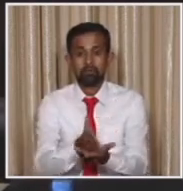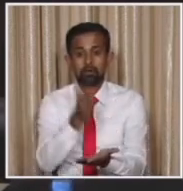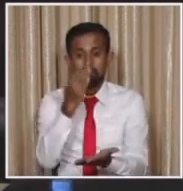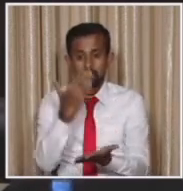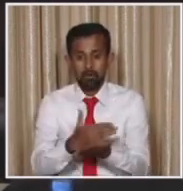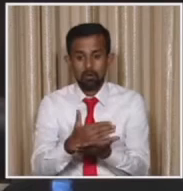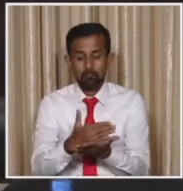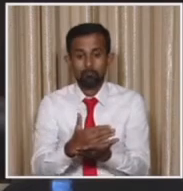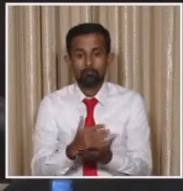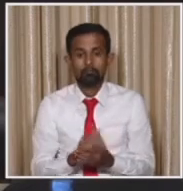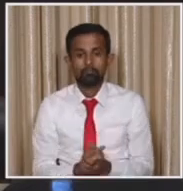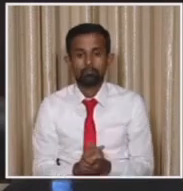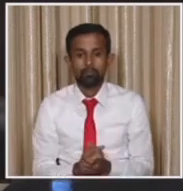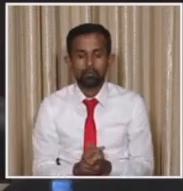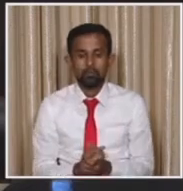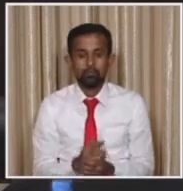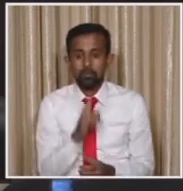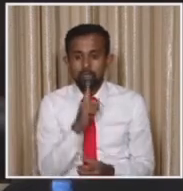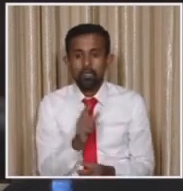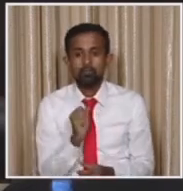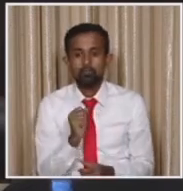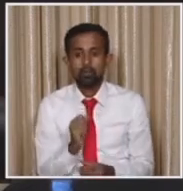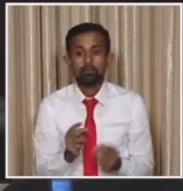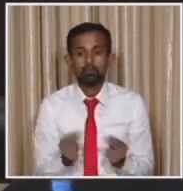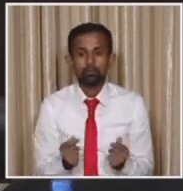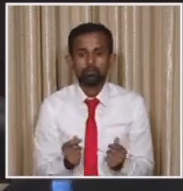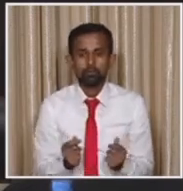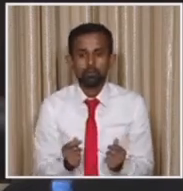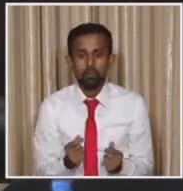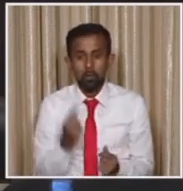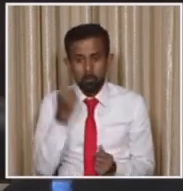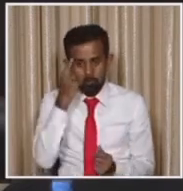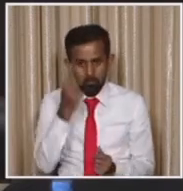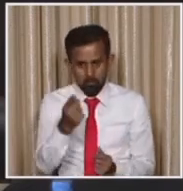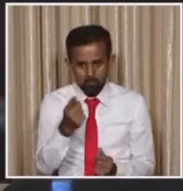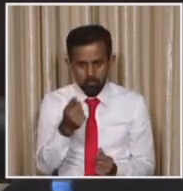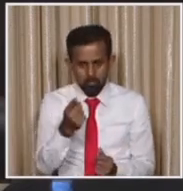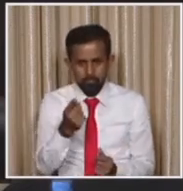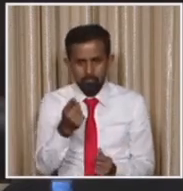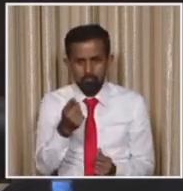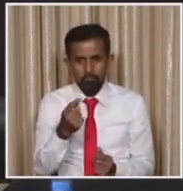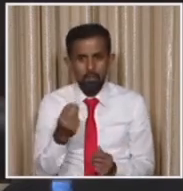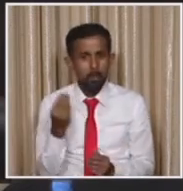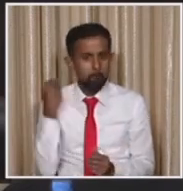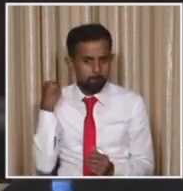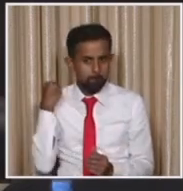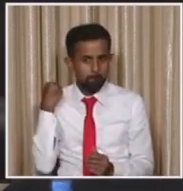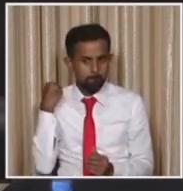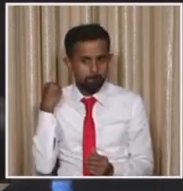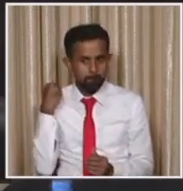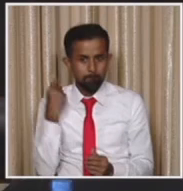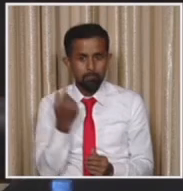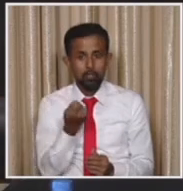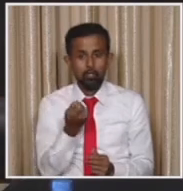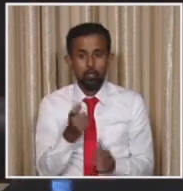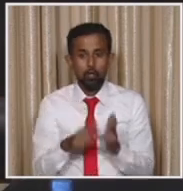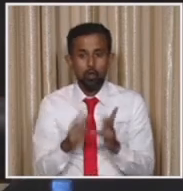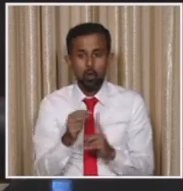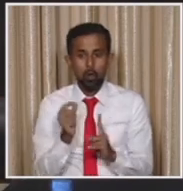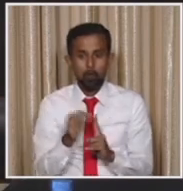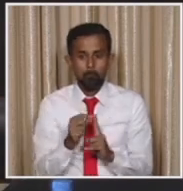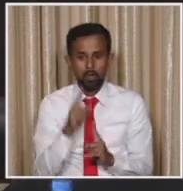කිරීම. හරි? මේ කියන්නේ මොකද්ද? වහාම මතක ඇති ගරු සභාපතිතුමා මේ ළඟදී අපේ මුදල් කාර්ක සභාවේ